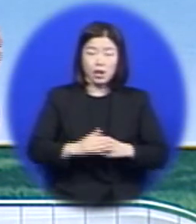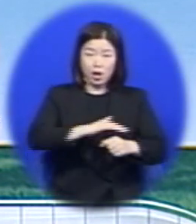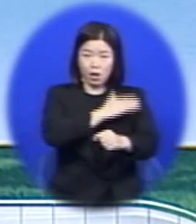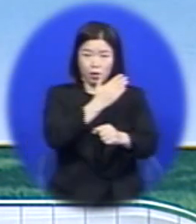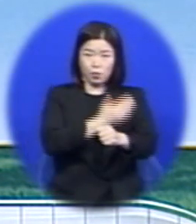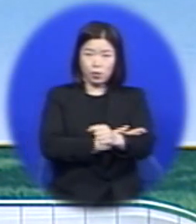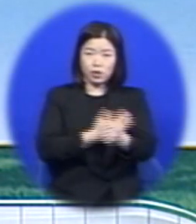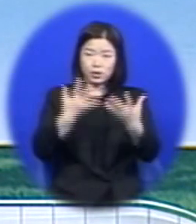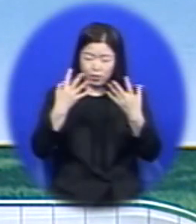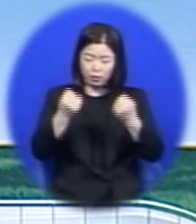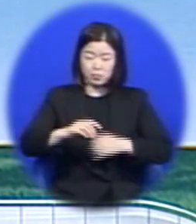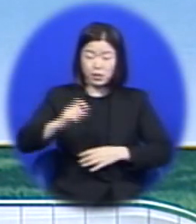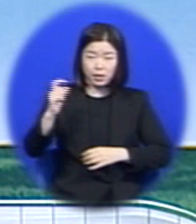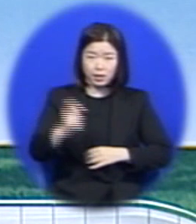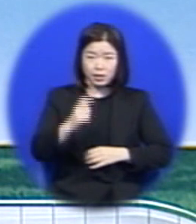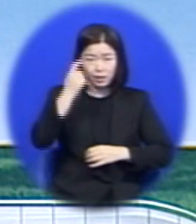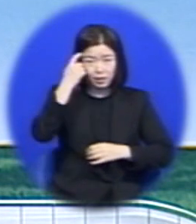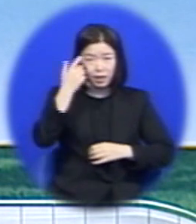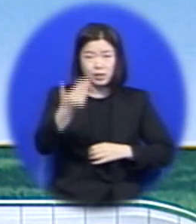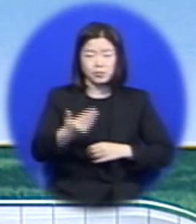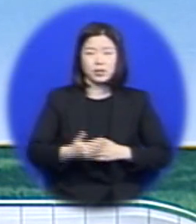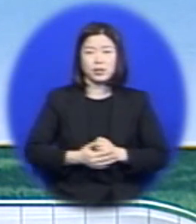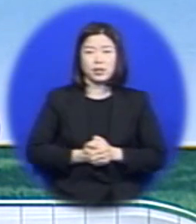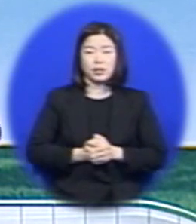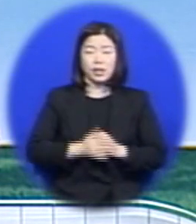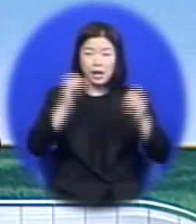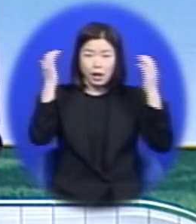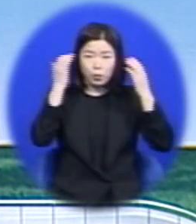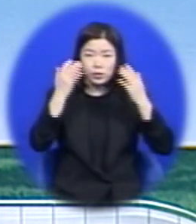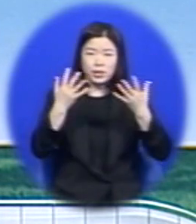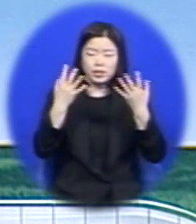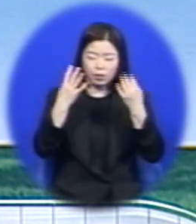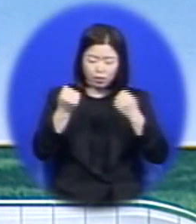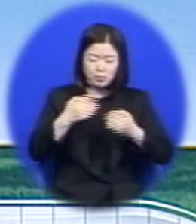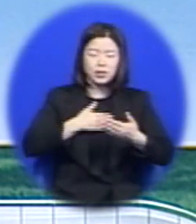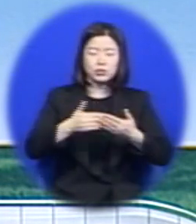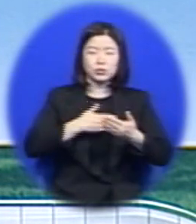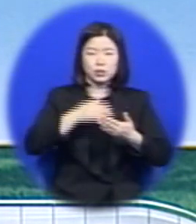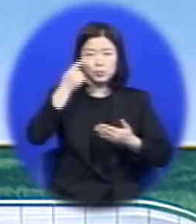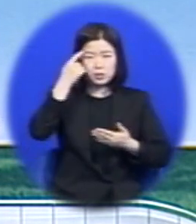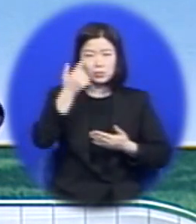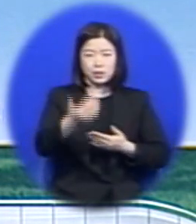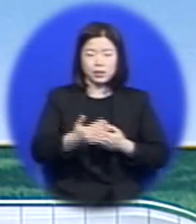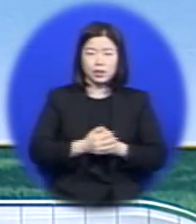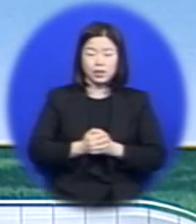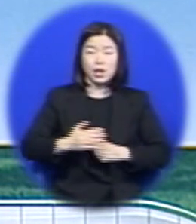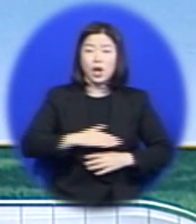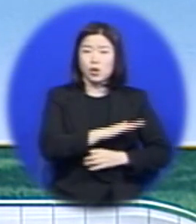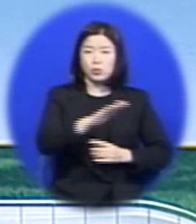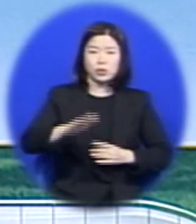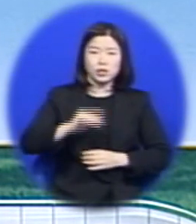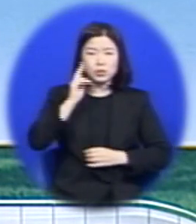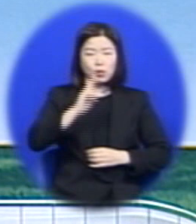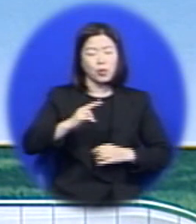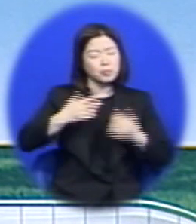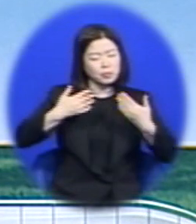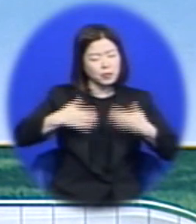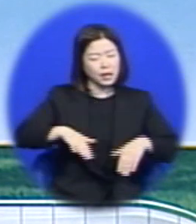권력이 얼마나 강합니까? 고난이 얼마나 두렵습니까? 우리는 너무나